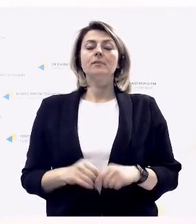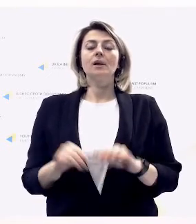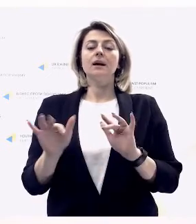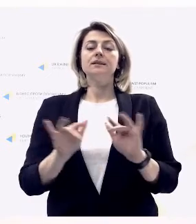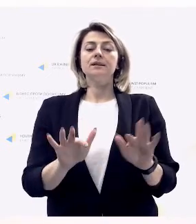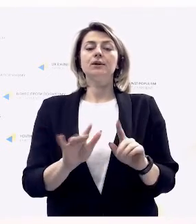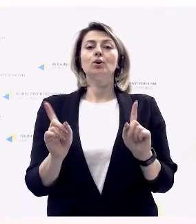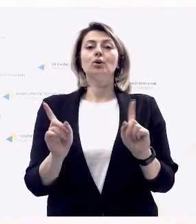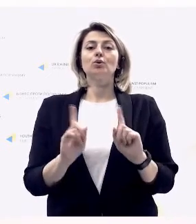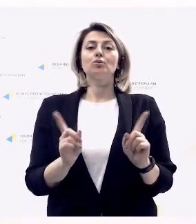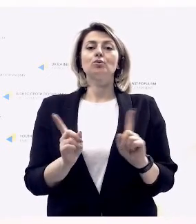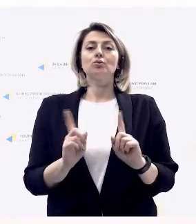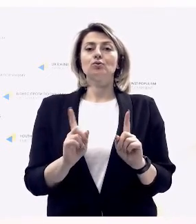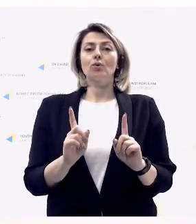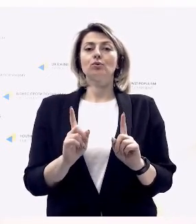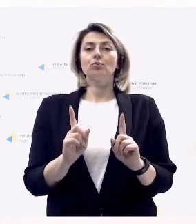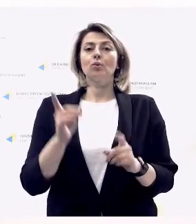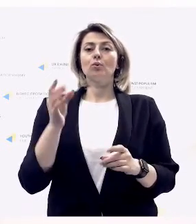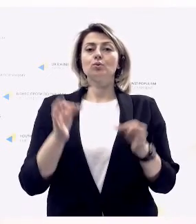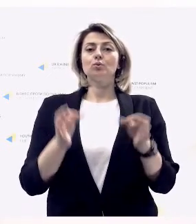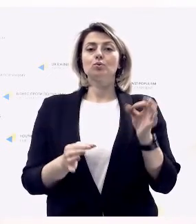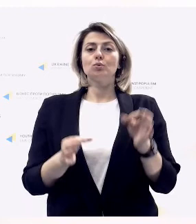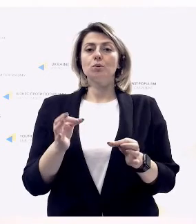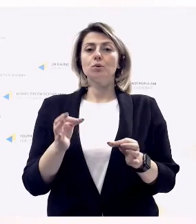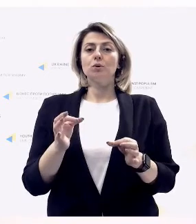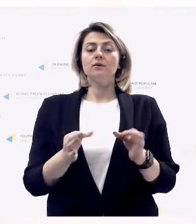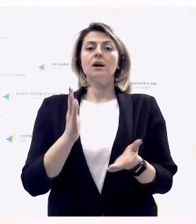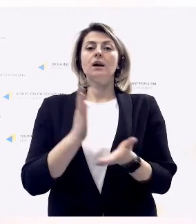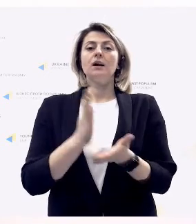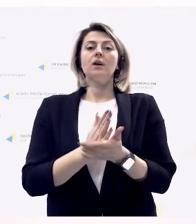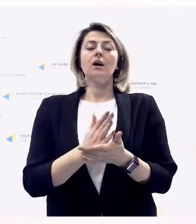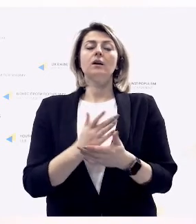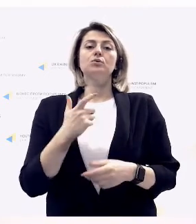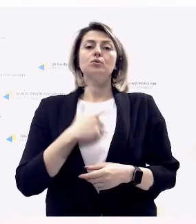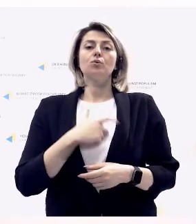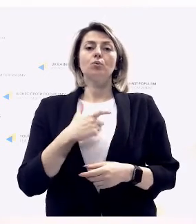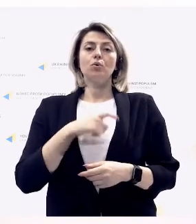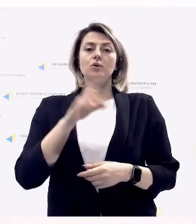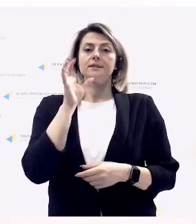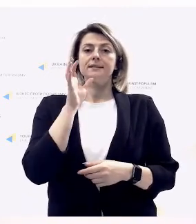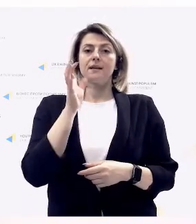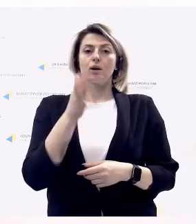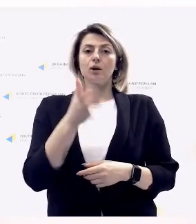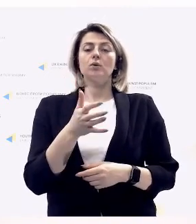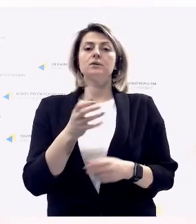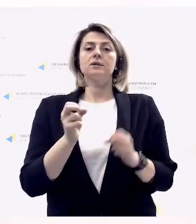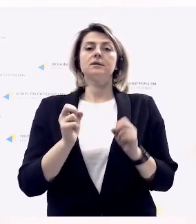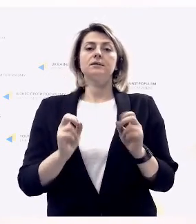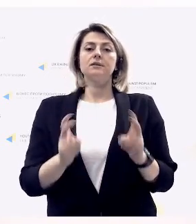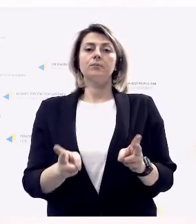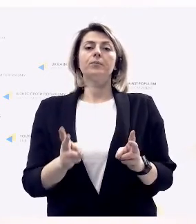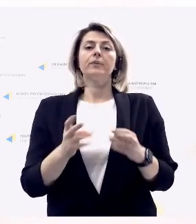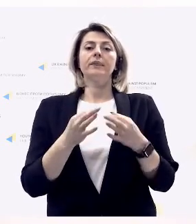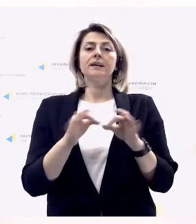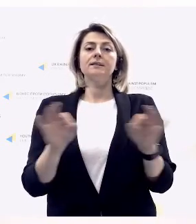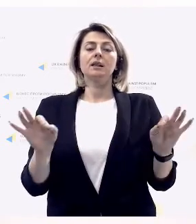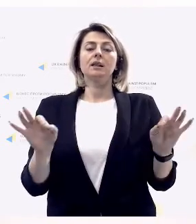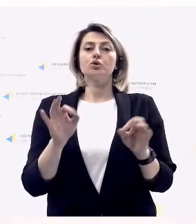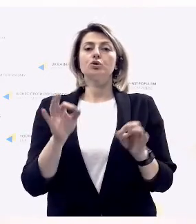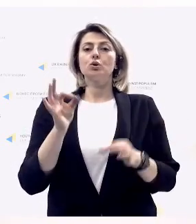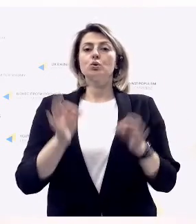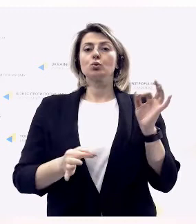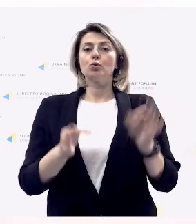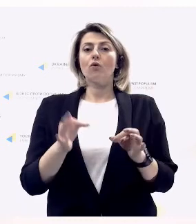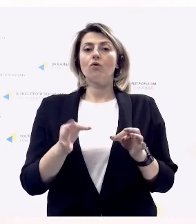дії щодо суддів являють собою серйозну загрозу незалежності судової влади